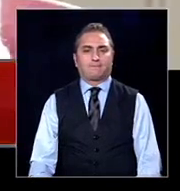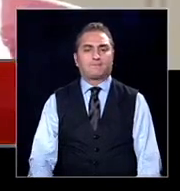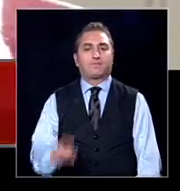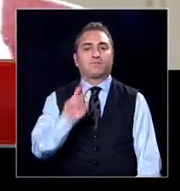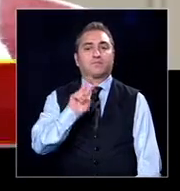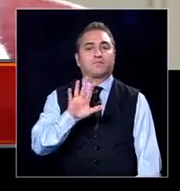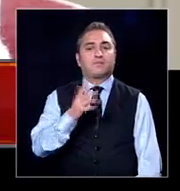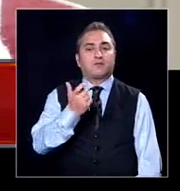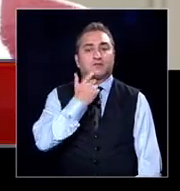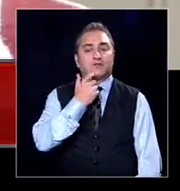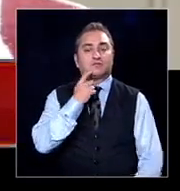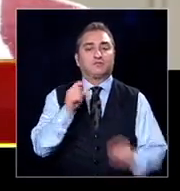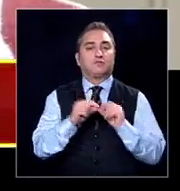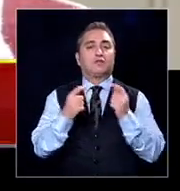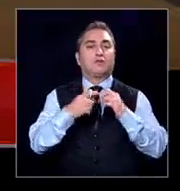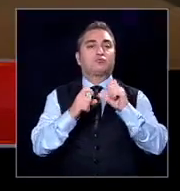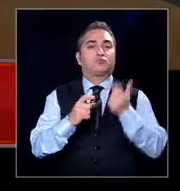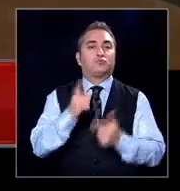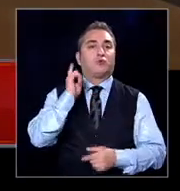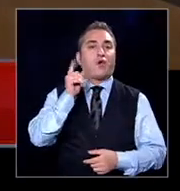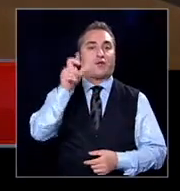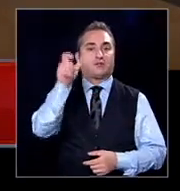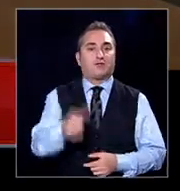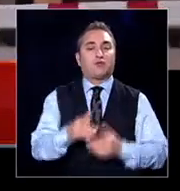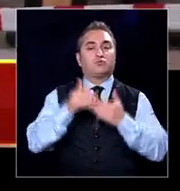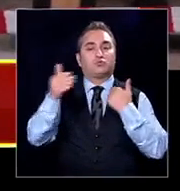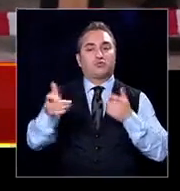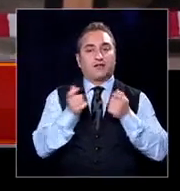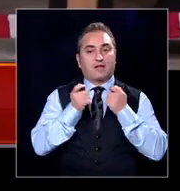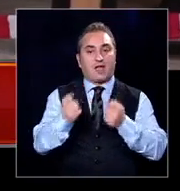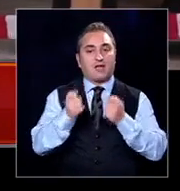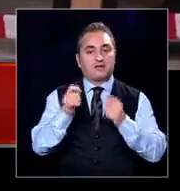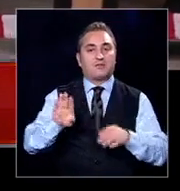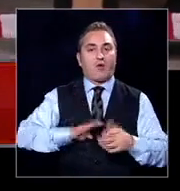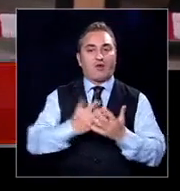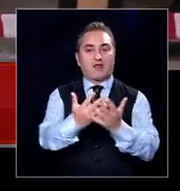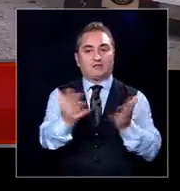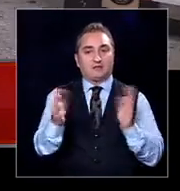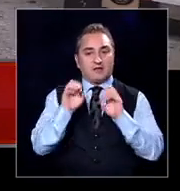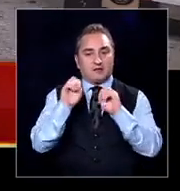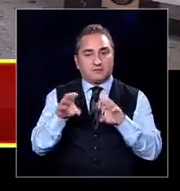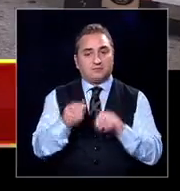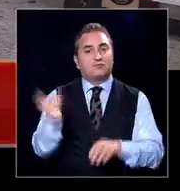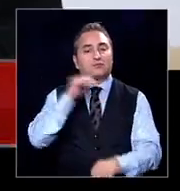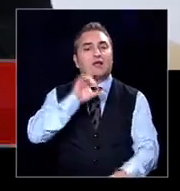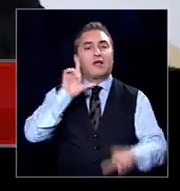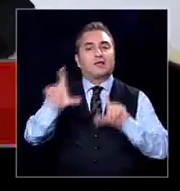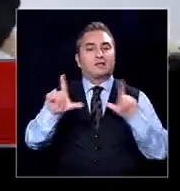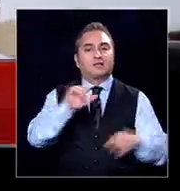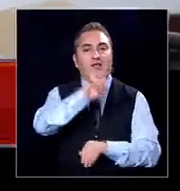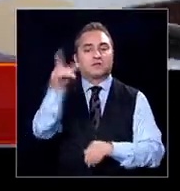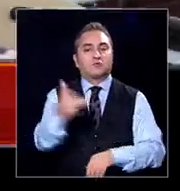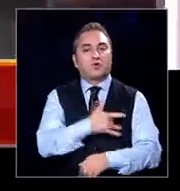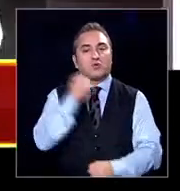25 yaşındaki Burcu öğretmen hem öğrencilerine uzaktan eğitim veriyor hem de ihtiyaç sahiplerinin yardımına